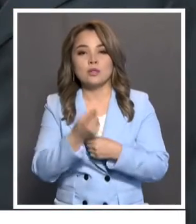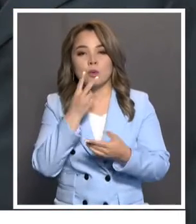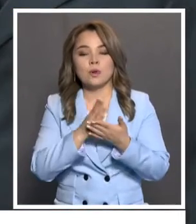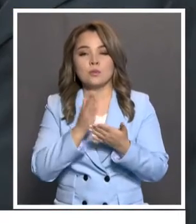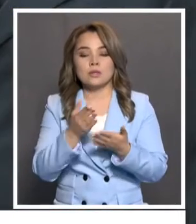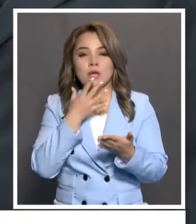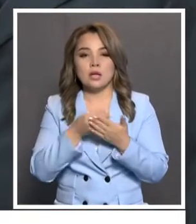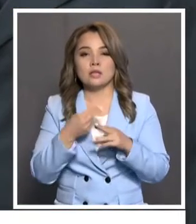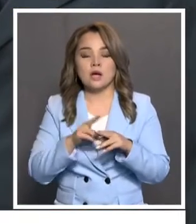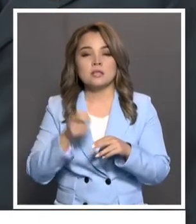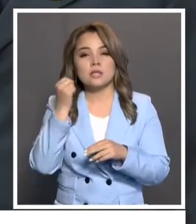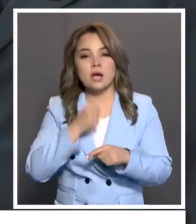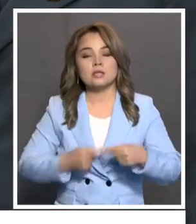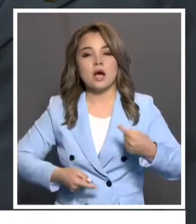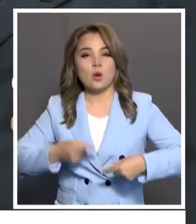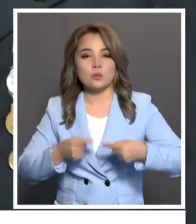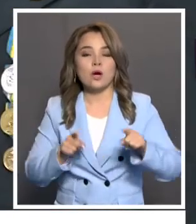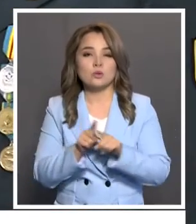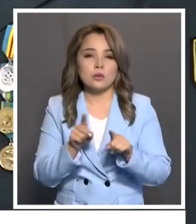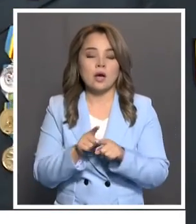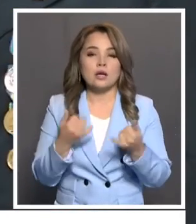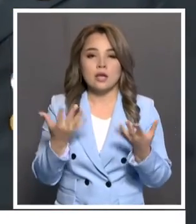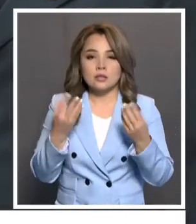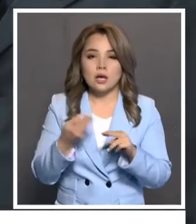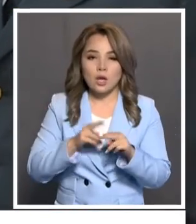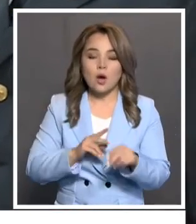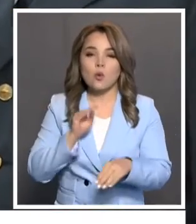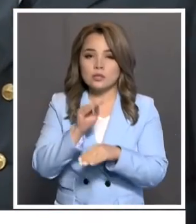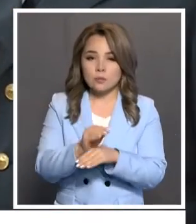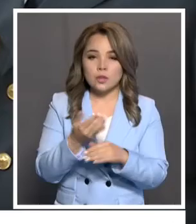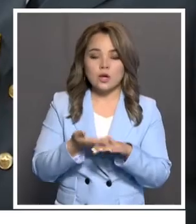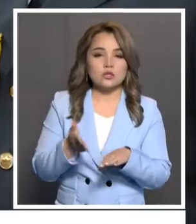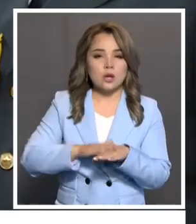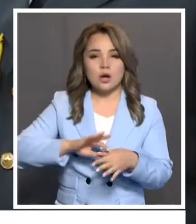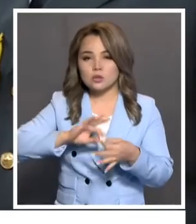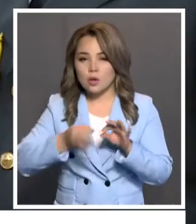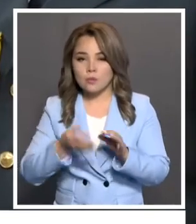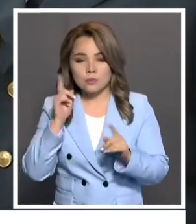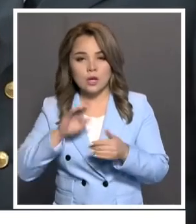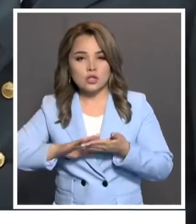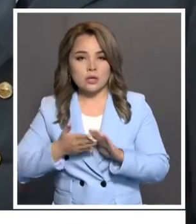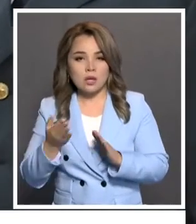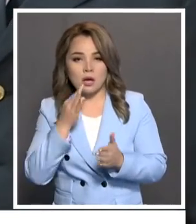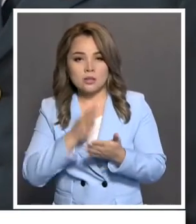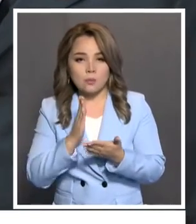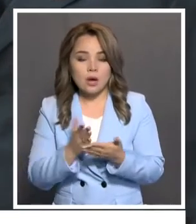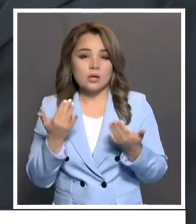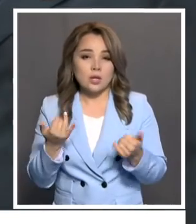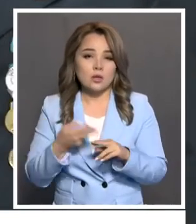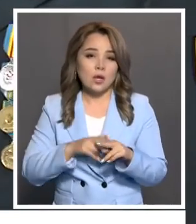жатыр. Ескі дауларға қазіргі түйткілдер қосылып, жағдай күрделіне түсті. Бұл